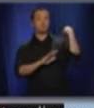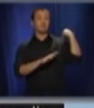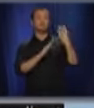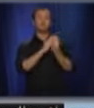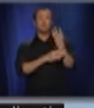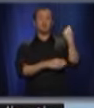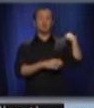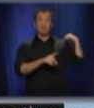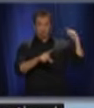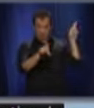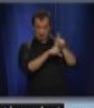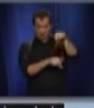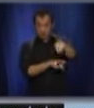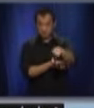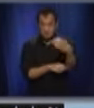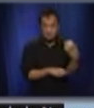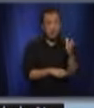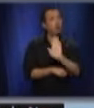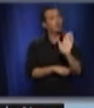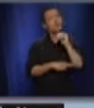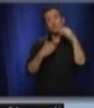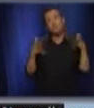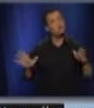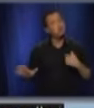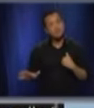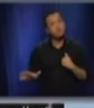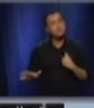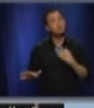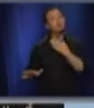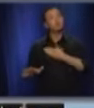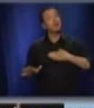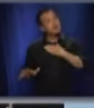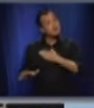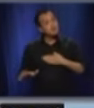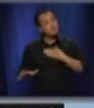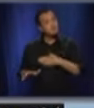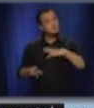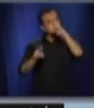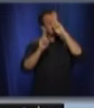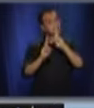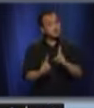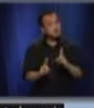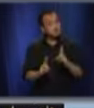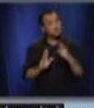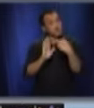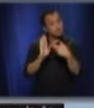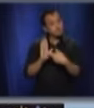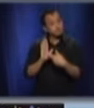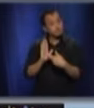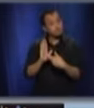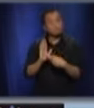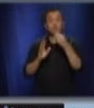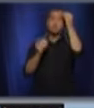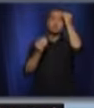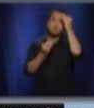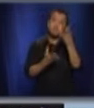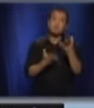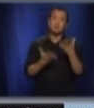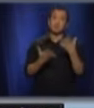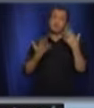faire ce que nous avons si bien fait il y a quelques semaines pour éviter de confiner tout le monde. Respectez au moins